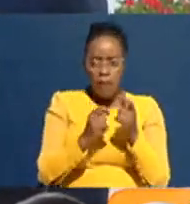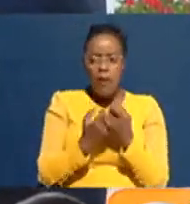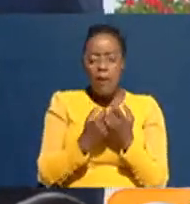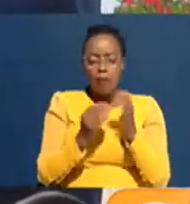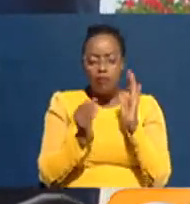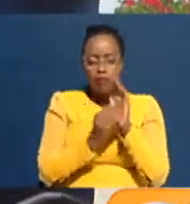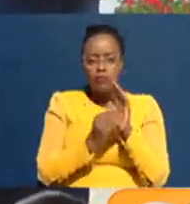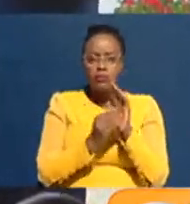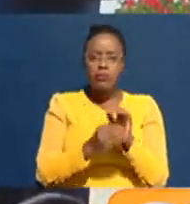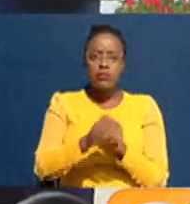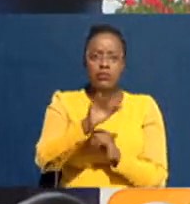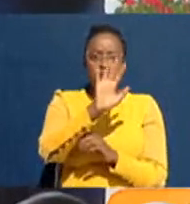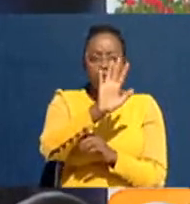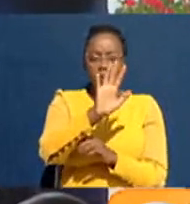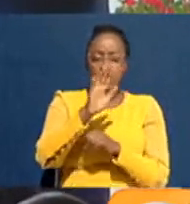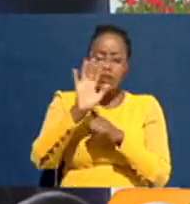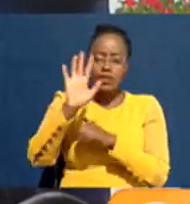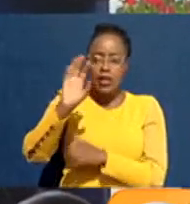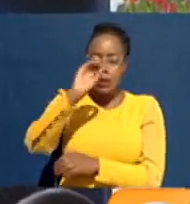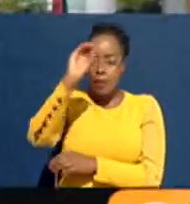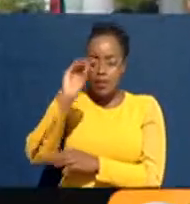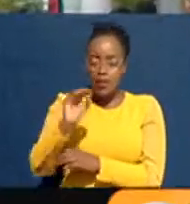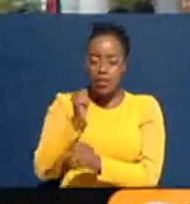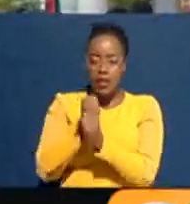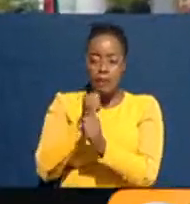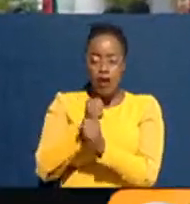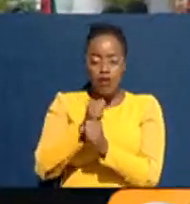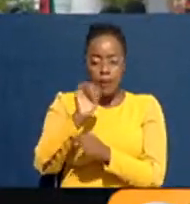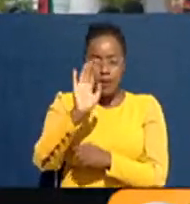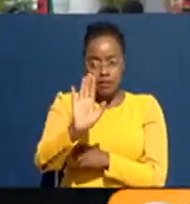ya 55% ya utendakazi wake.